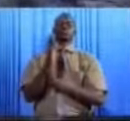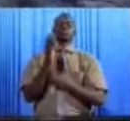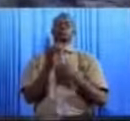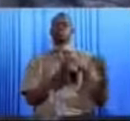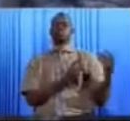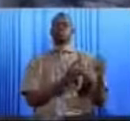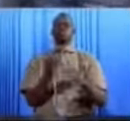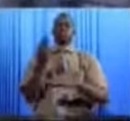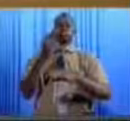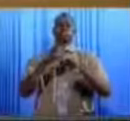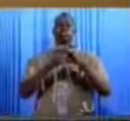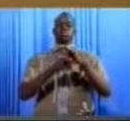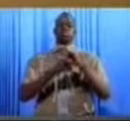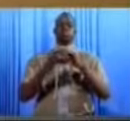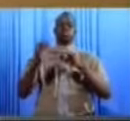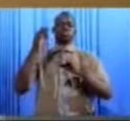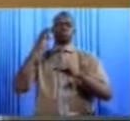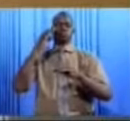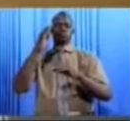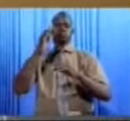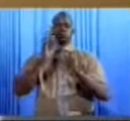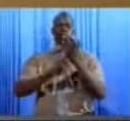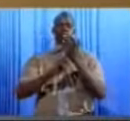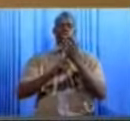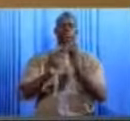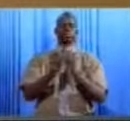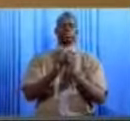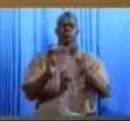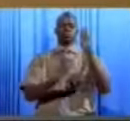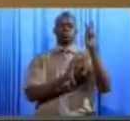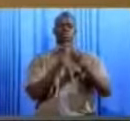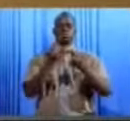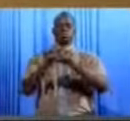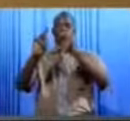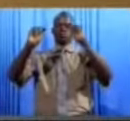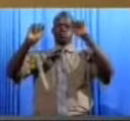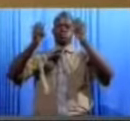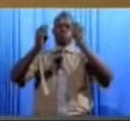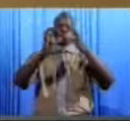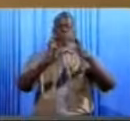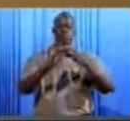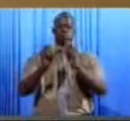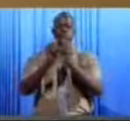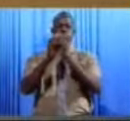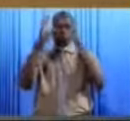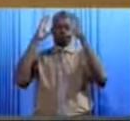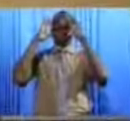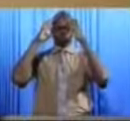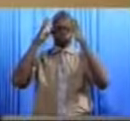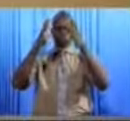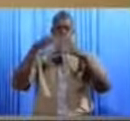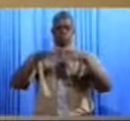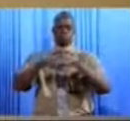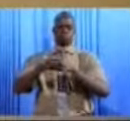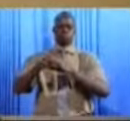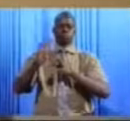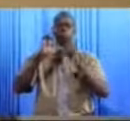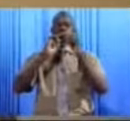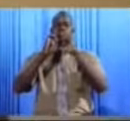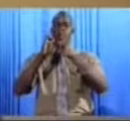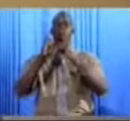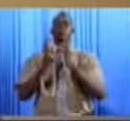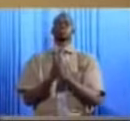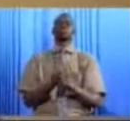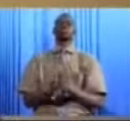des prêcheurs se sont entretenus avec les populations je suis divers thèmes en lien avec l'islam dans son sermon l'imam du jour a